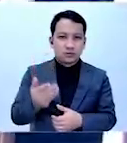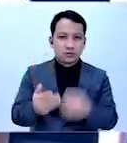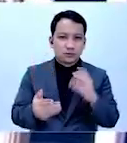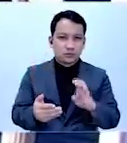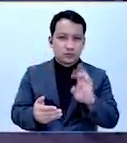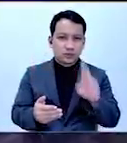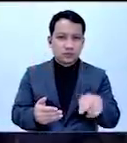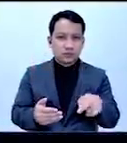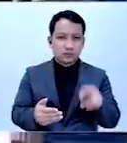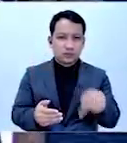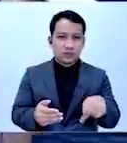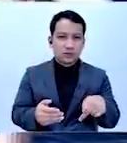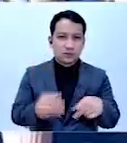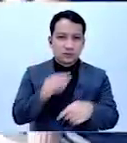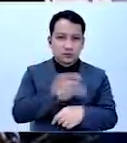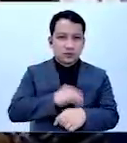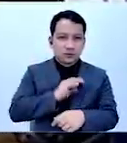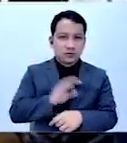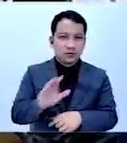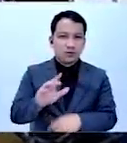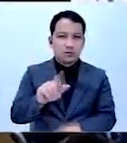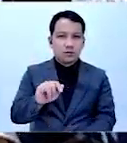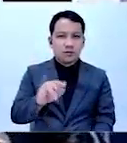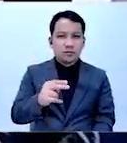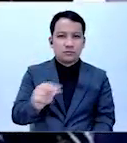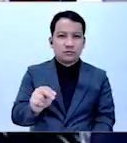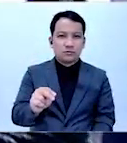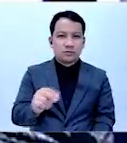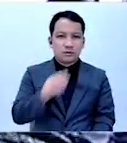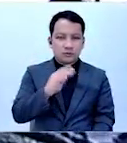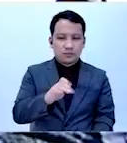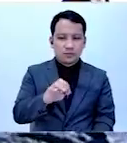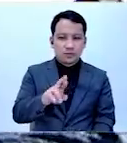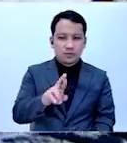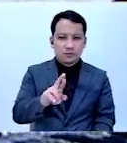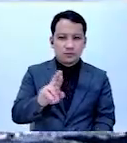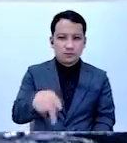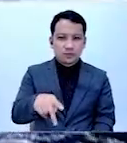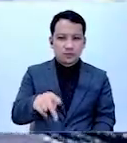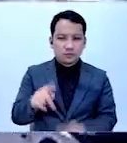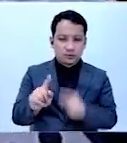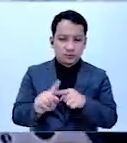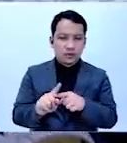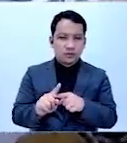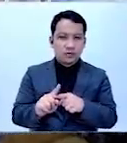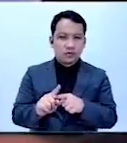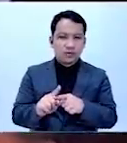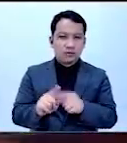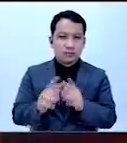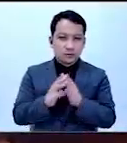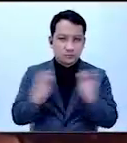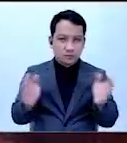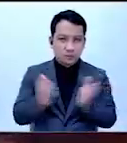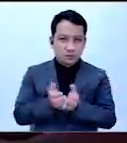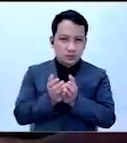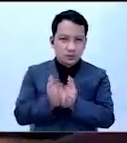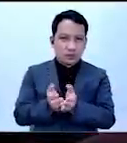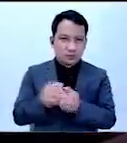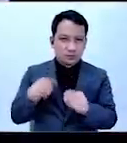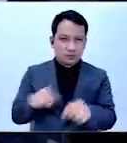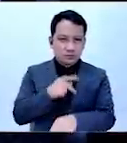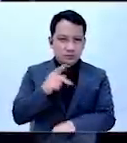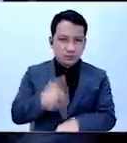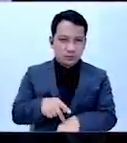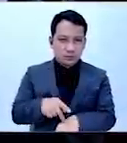Aquino sa resupply mission sa Ayungin Shoal. Ang BRP Melchor Aquino ang isa sa pinakamalalaking barko ng Pilipinas. Nanindigan